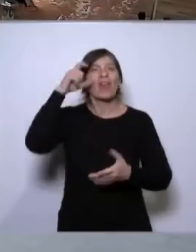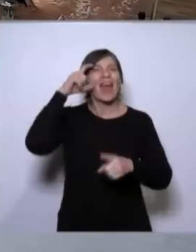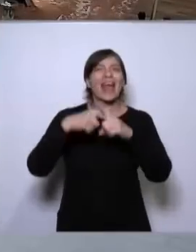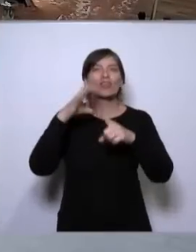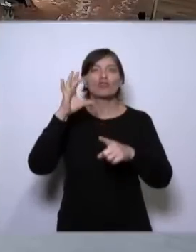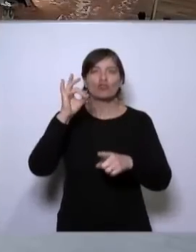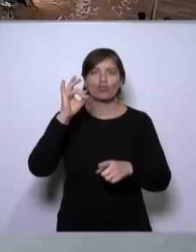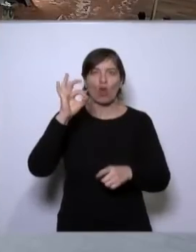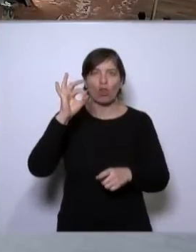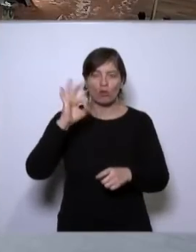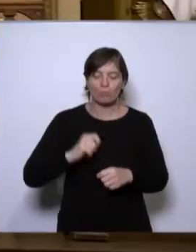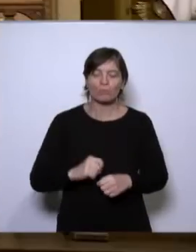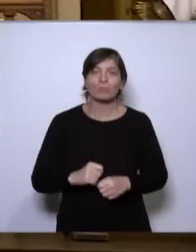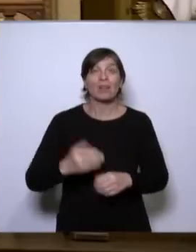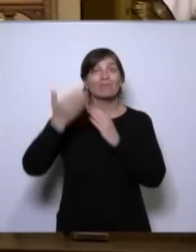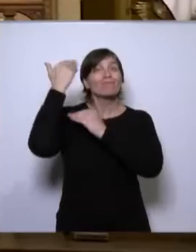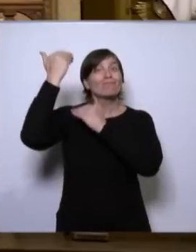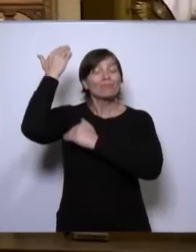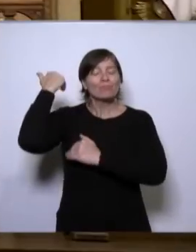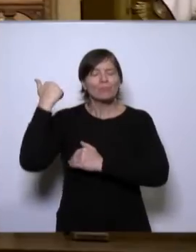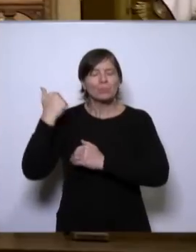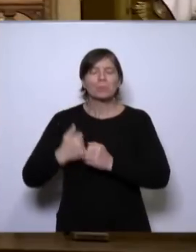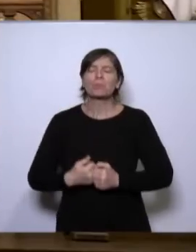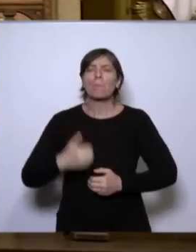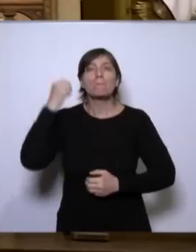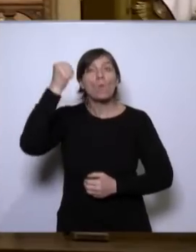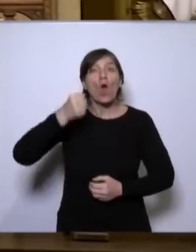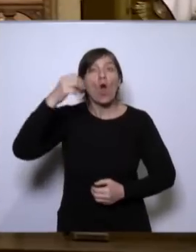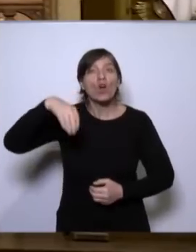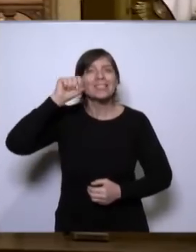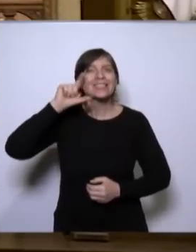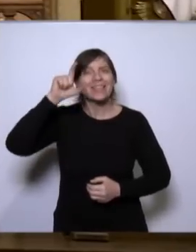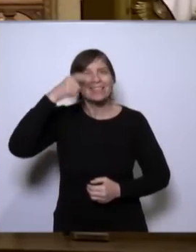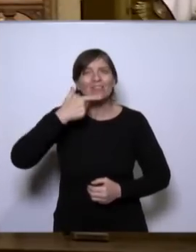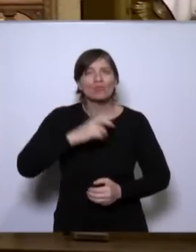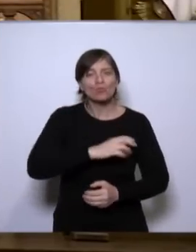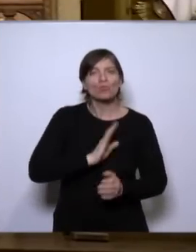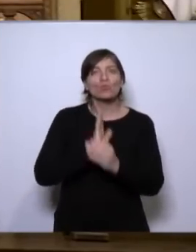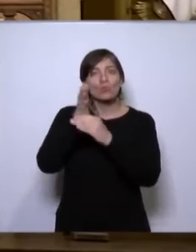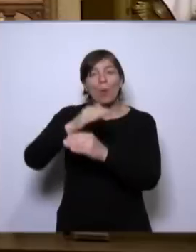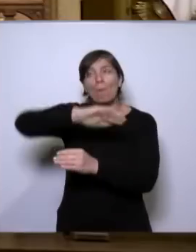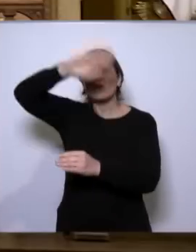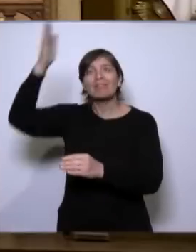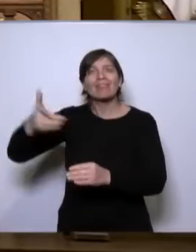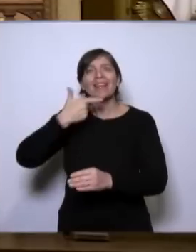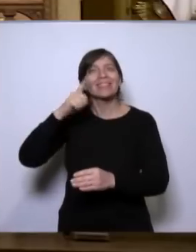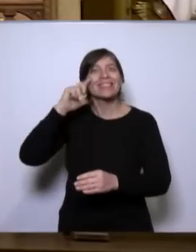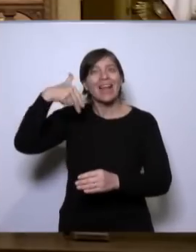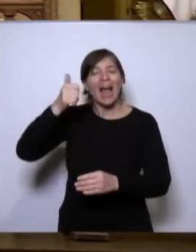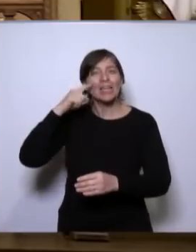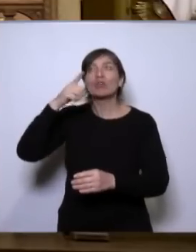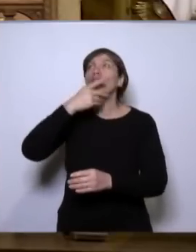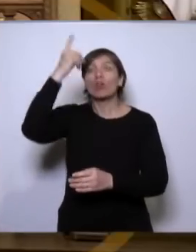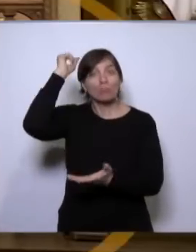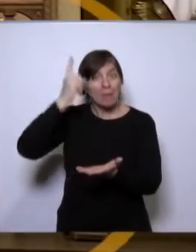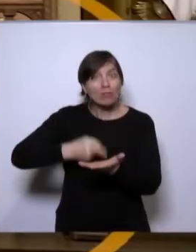Talchulgi의 말씀입니다. 그 무렵 모세는 주님께서 그에게 명령하신 대로